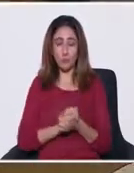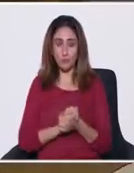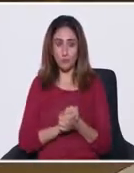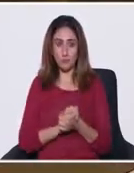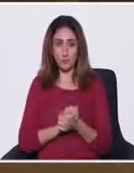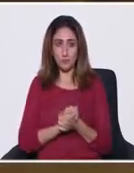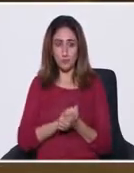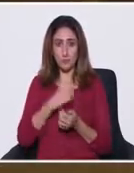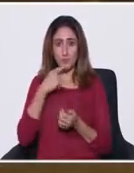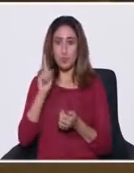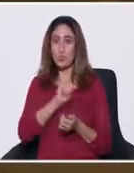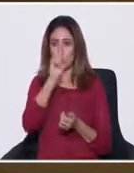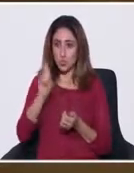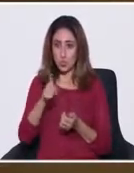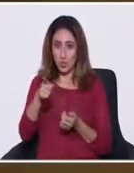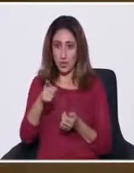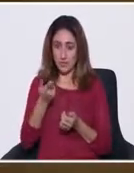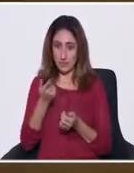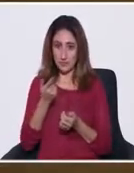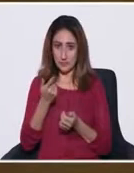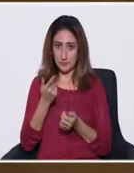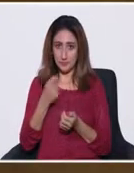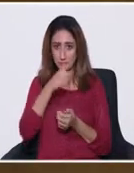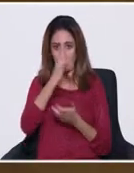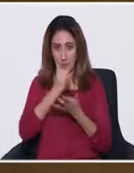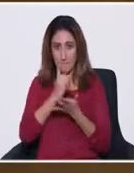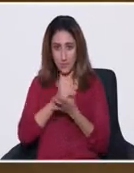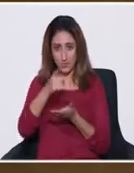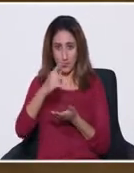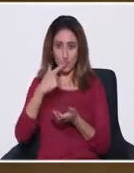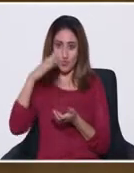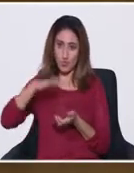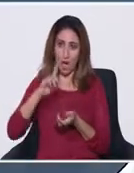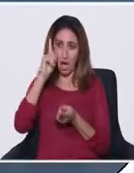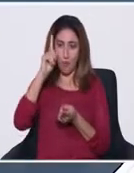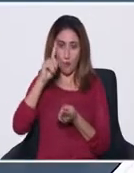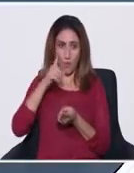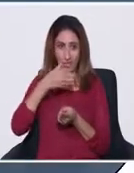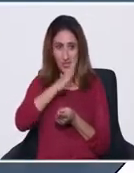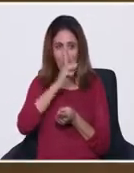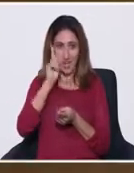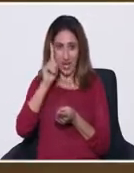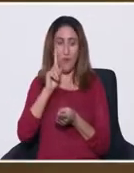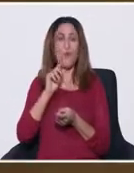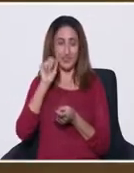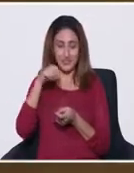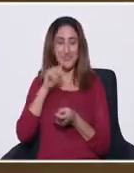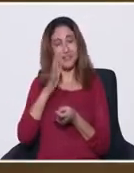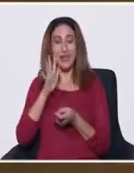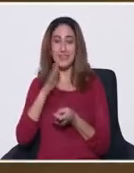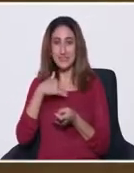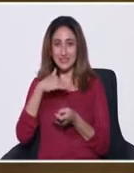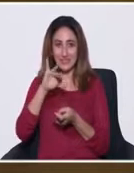خليني اسال عبد الرحمن، اولا انت يعني تعتبر قائد الفرقه، انت اول واحد فيها صح؟ يعني مظبوط.